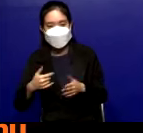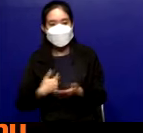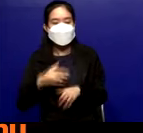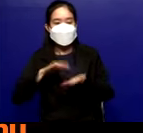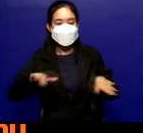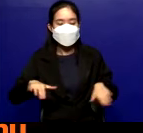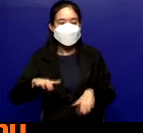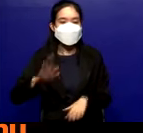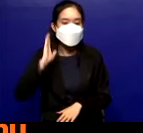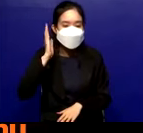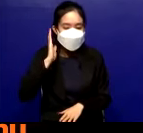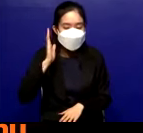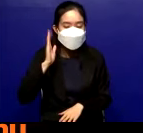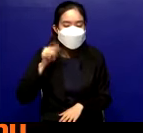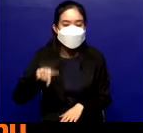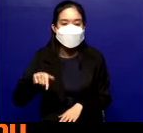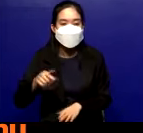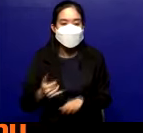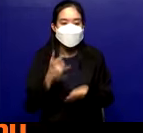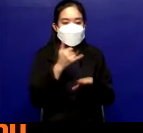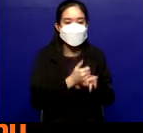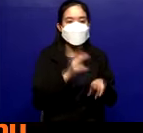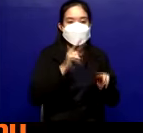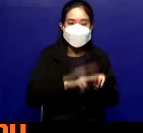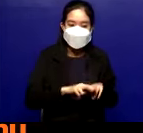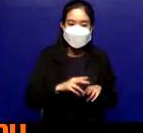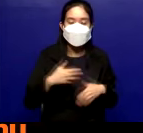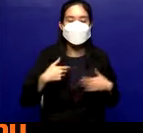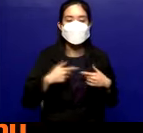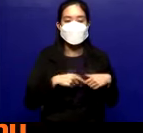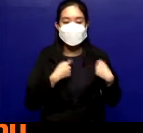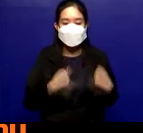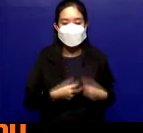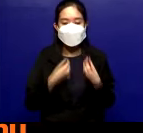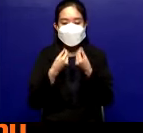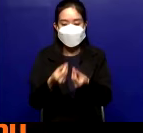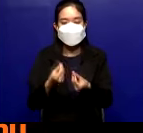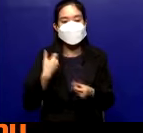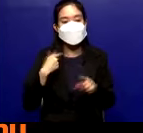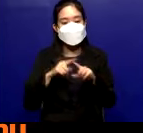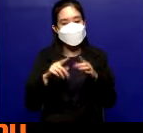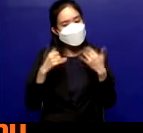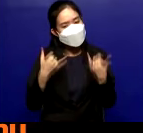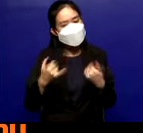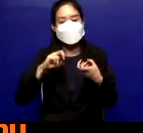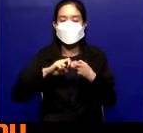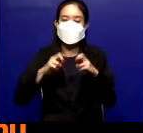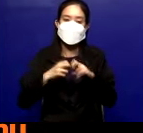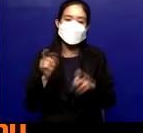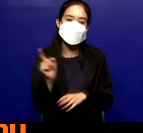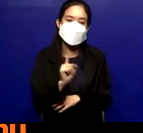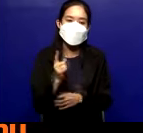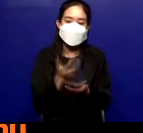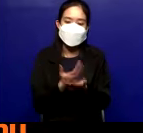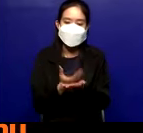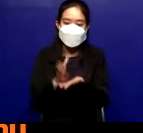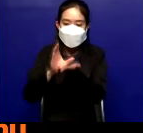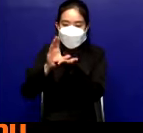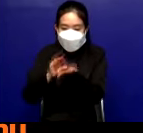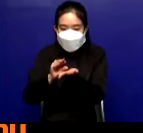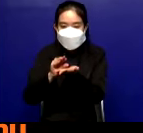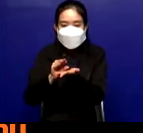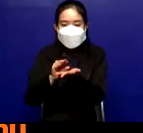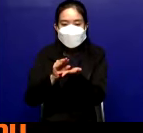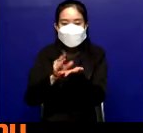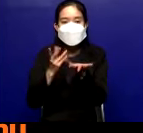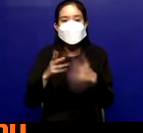คอแต่ก็น่าแปลกใจไปยิ่งกว่านั้นอีกค่ะท่านประธานในขณะที่งบสวัสดิการประชาชนโดยรวมลดลงแต่งบสวัสดิการข้า